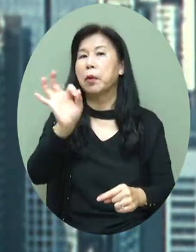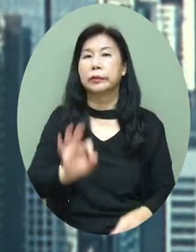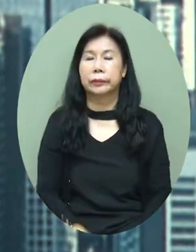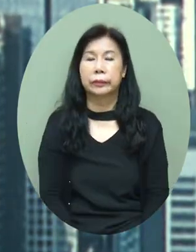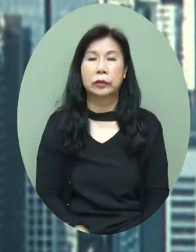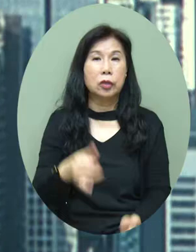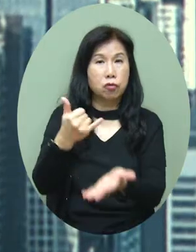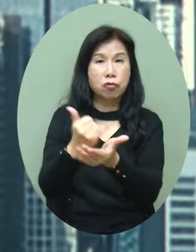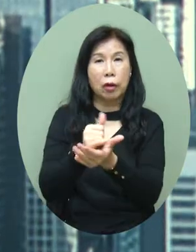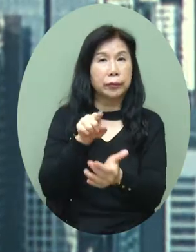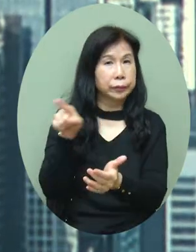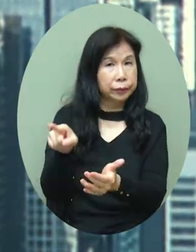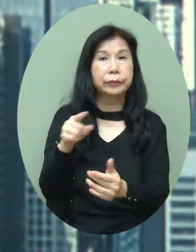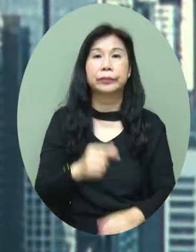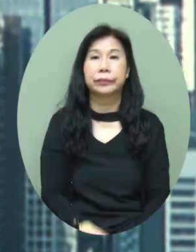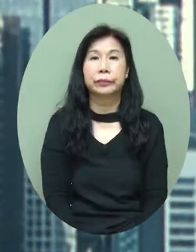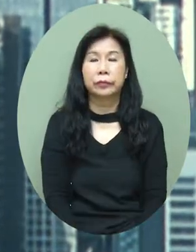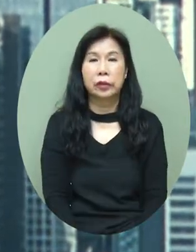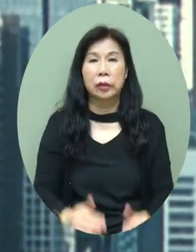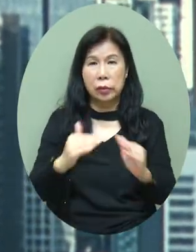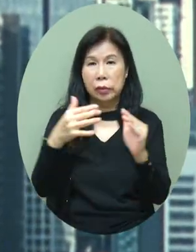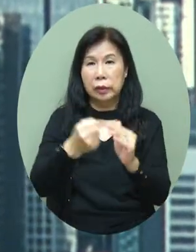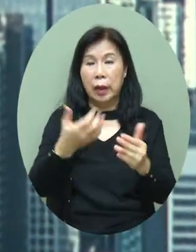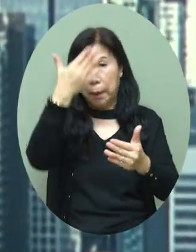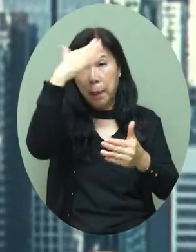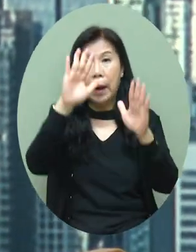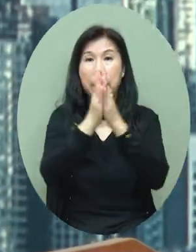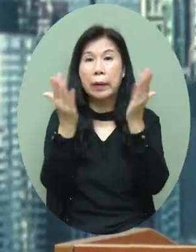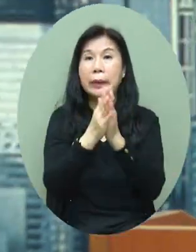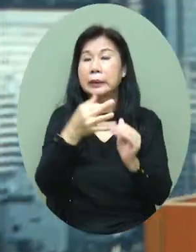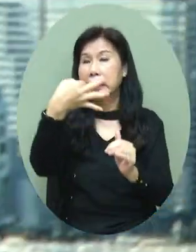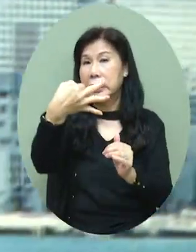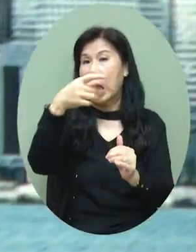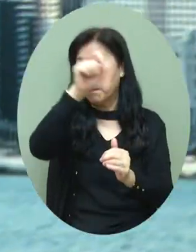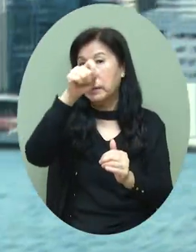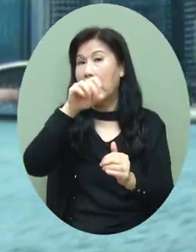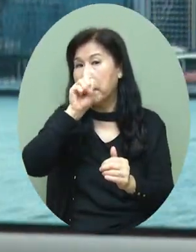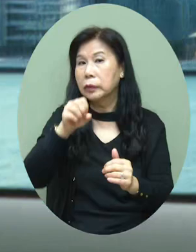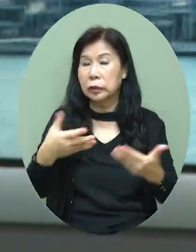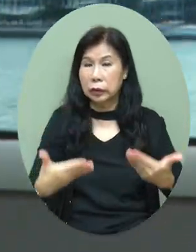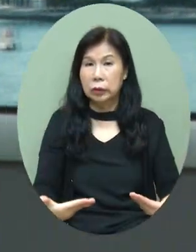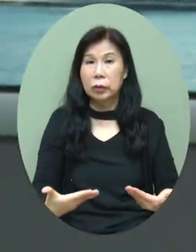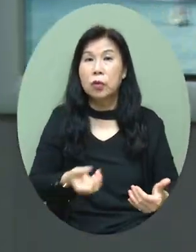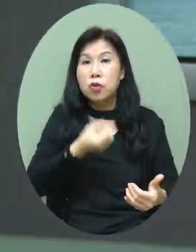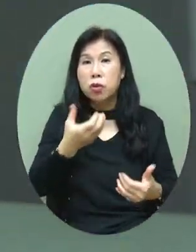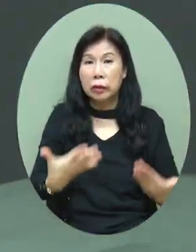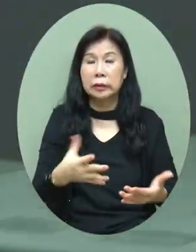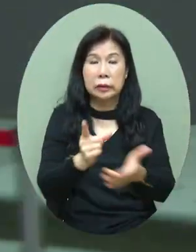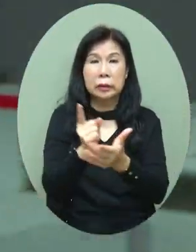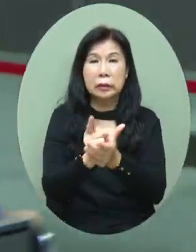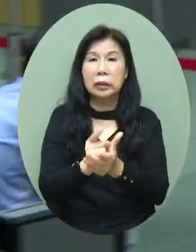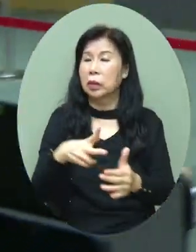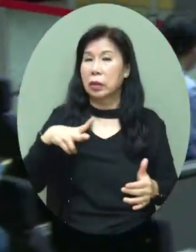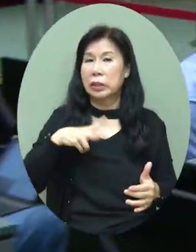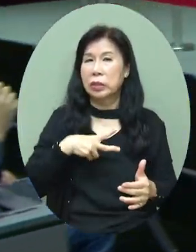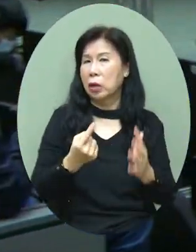局長你好，明報嘅，我有3個問題。 第一咧係你提到咧今年係一個比較情